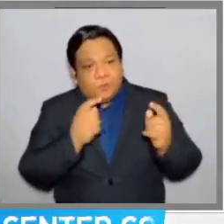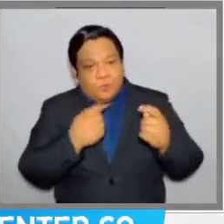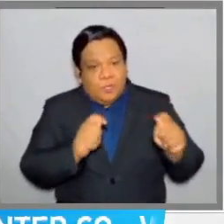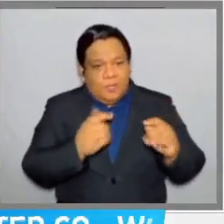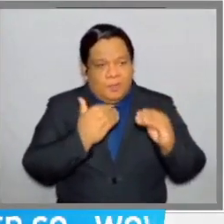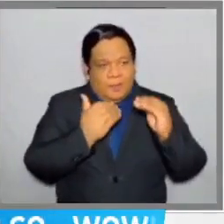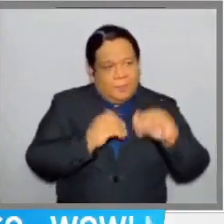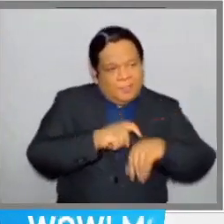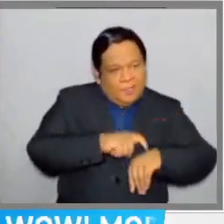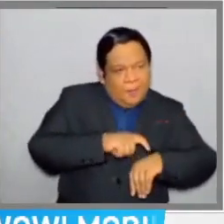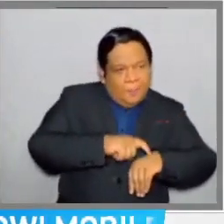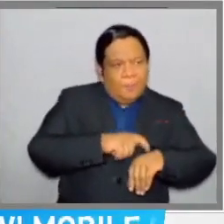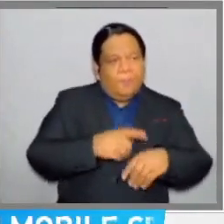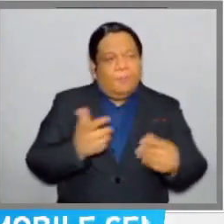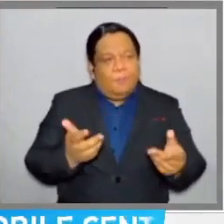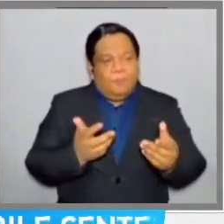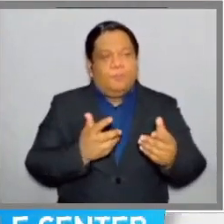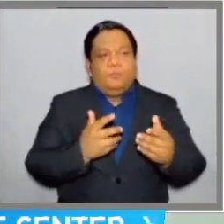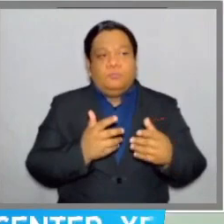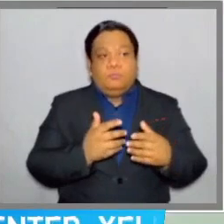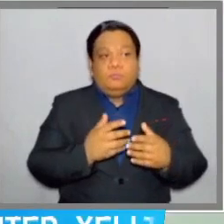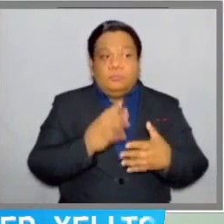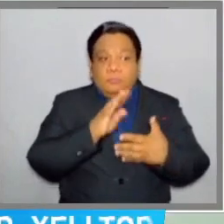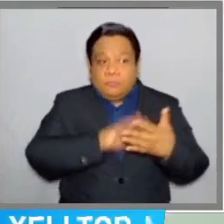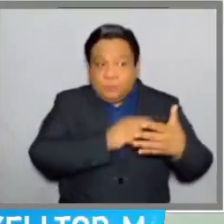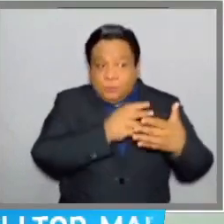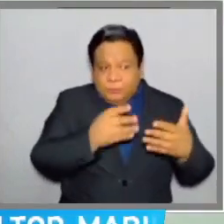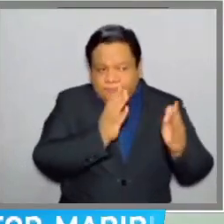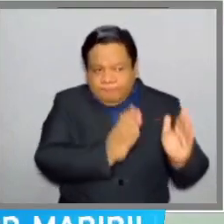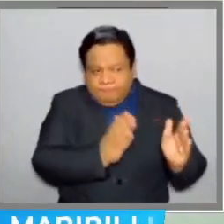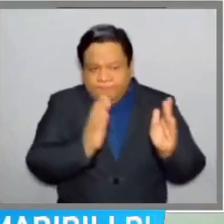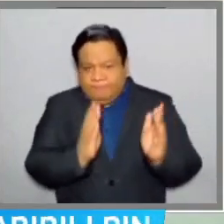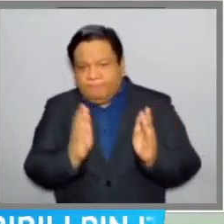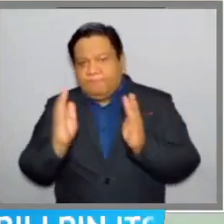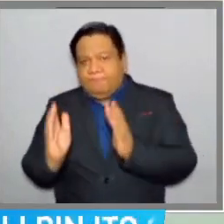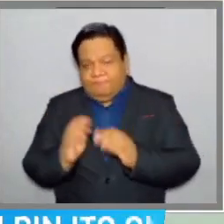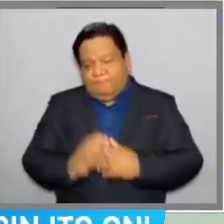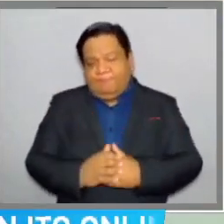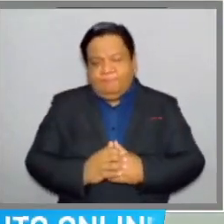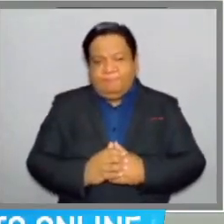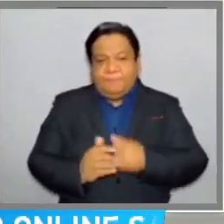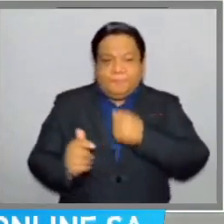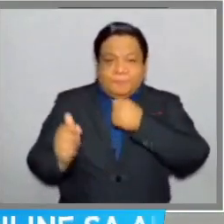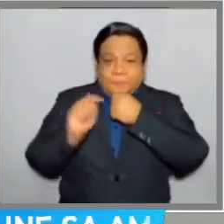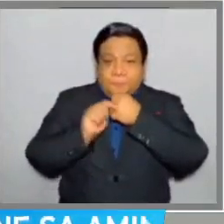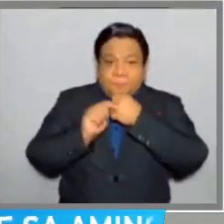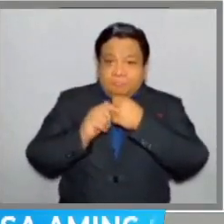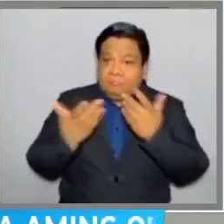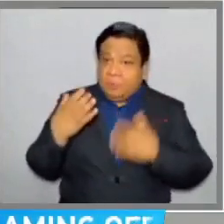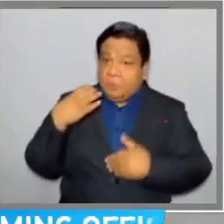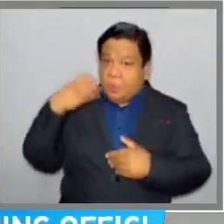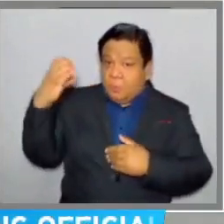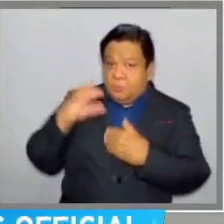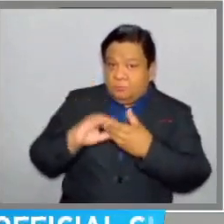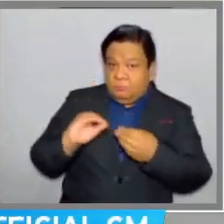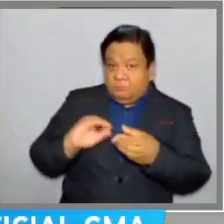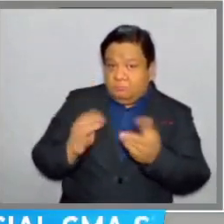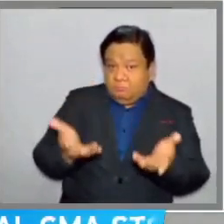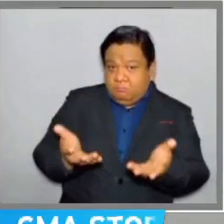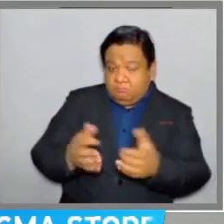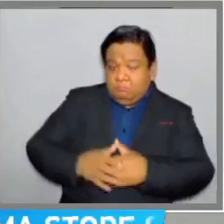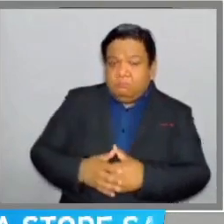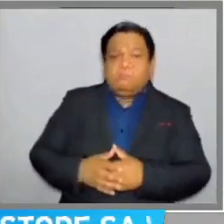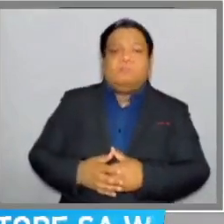Parang may time frame for everything. Ano naman kaya masasabi ng kanyang coach? Sky is doing good.